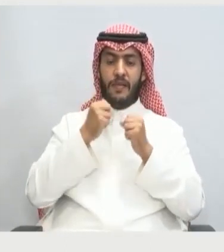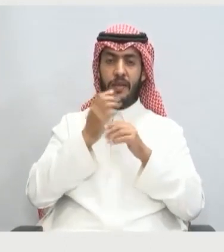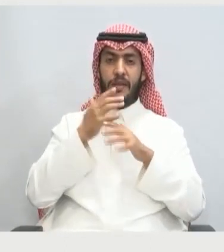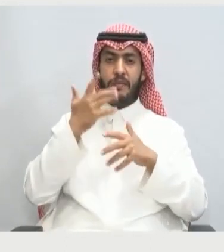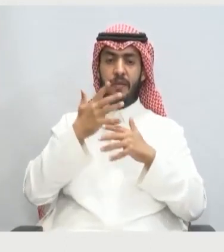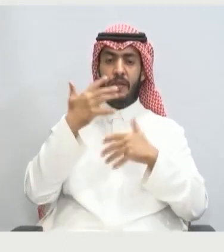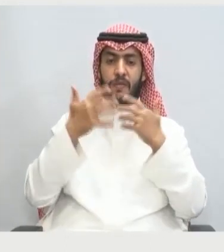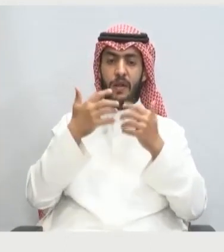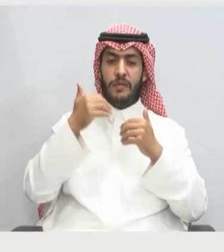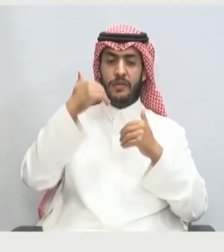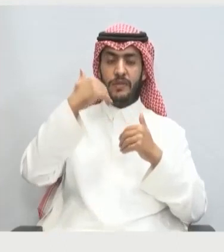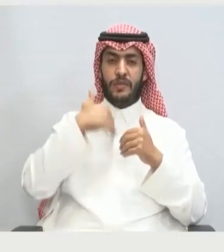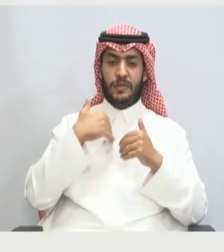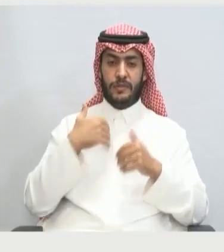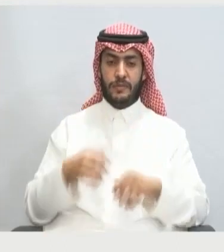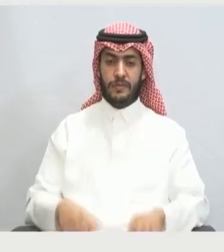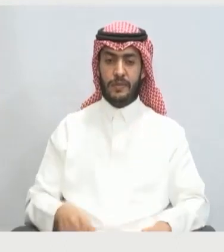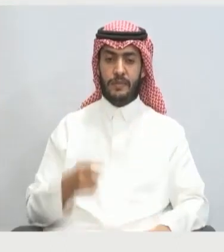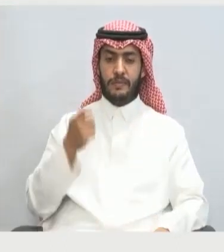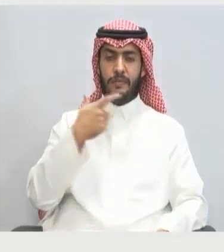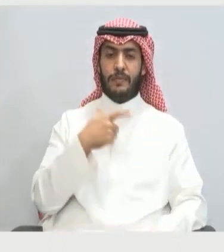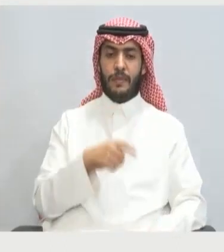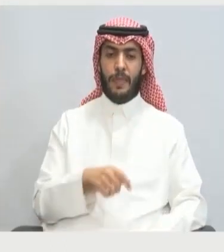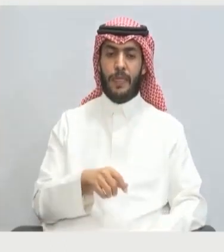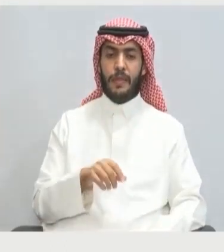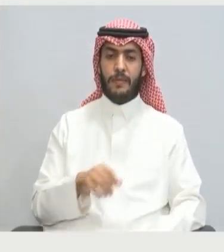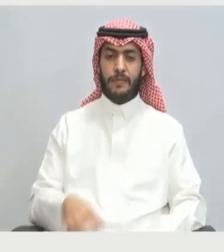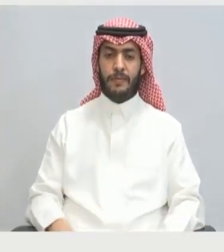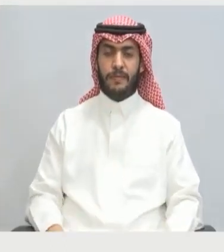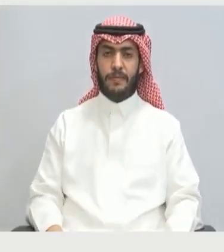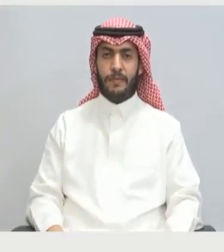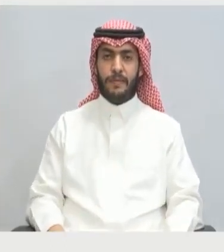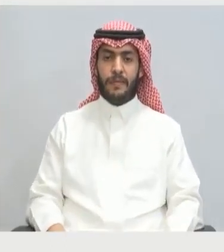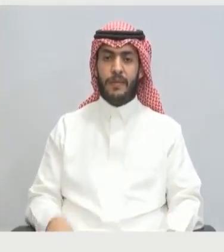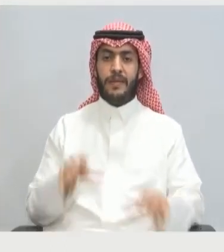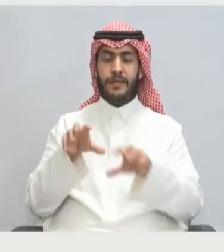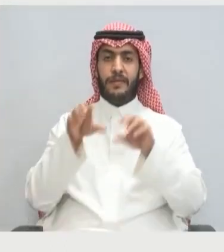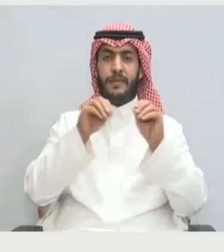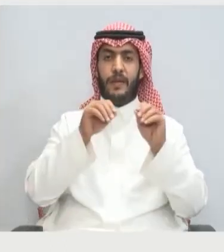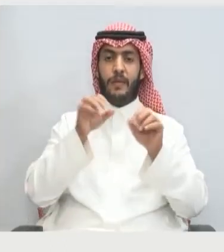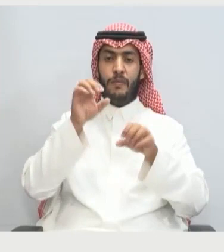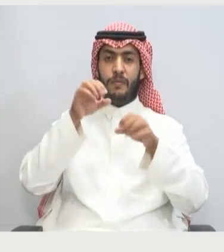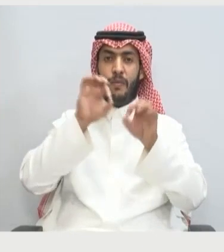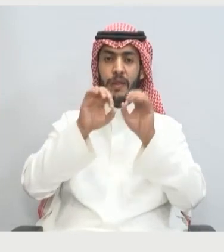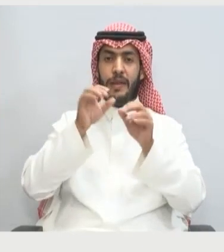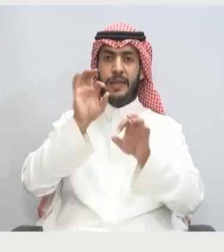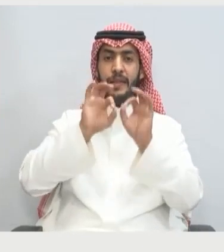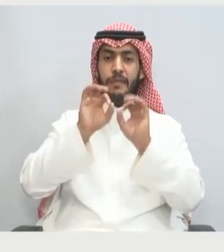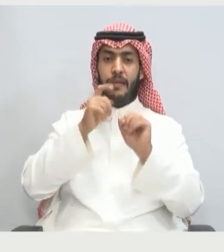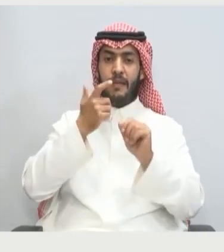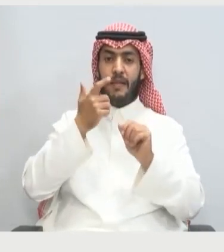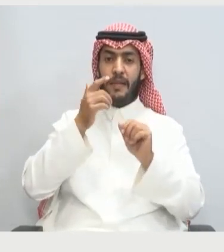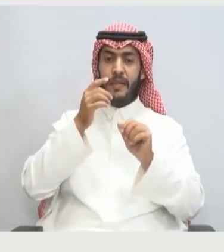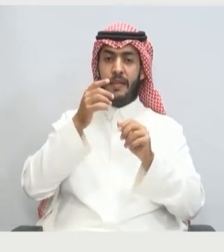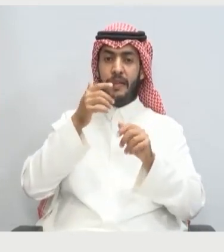على حدوث تفاعلات داخل الجسم بالسرعه المثلى ننتقل الان الى مختبر الكيمياء وهو تاثير